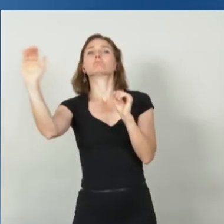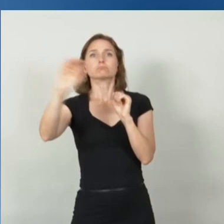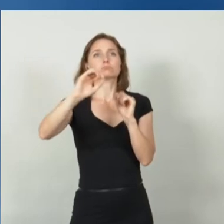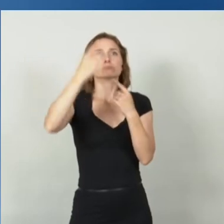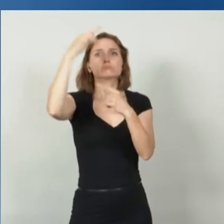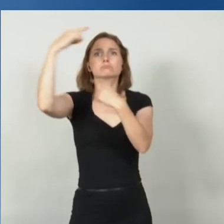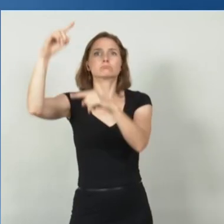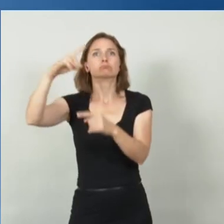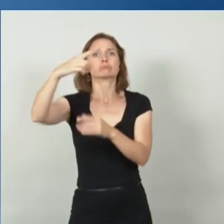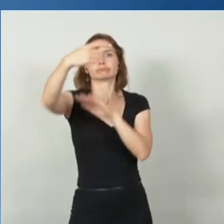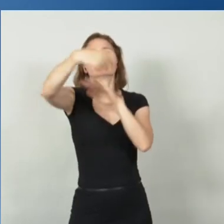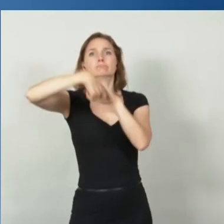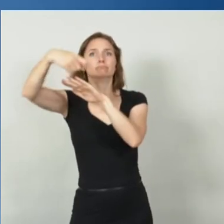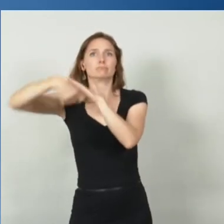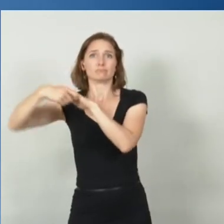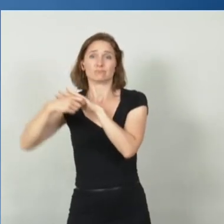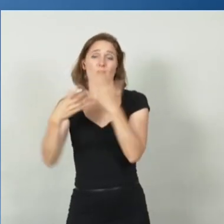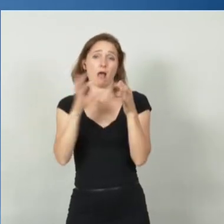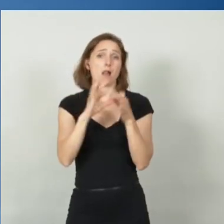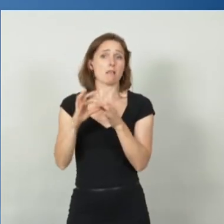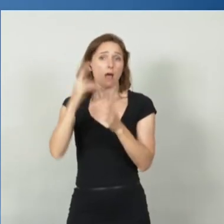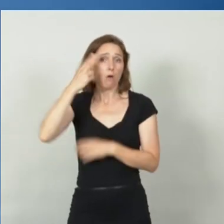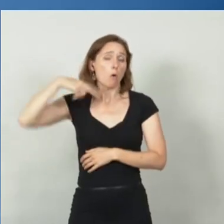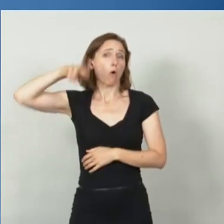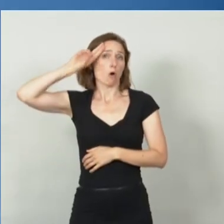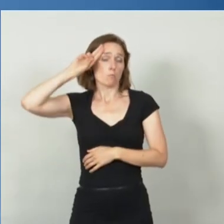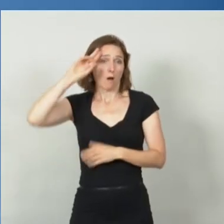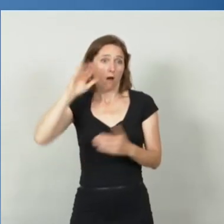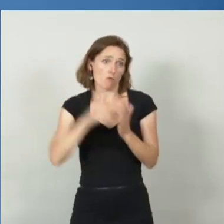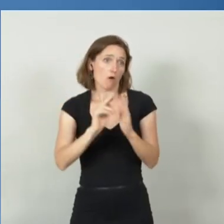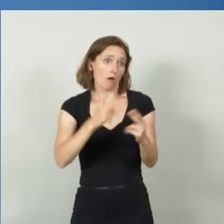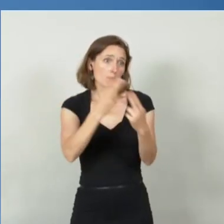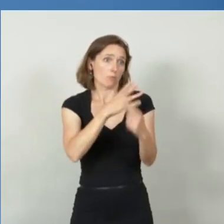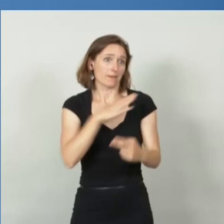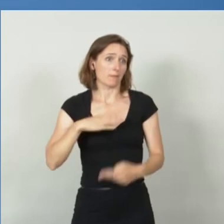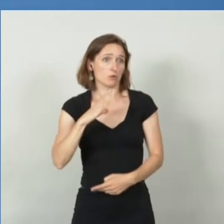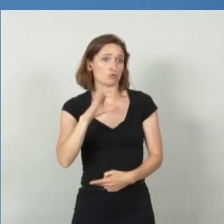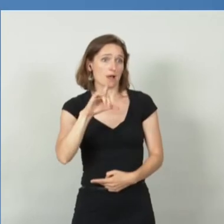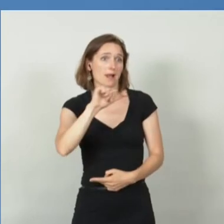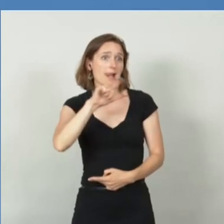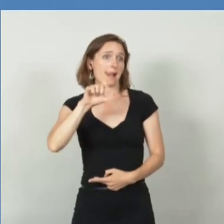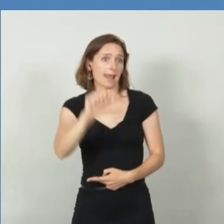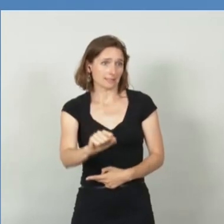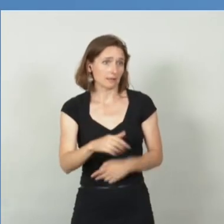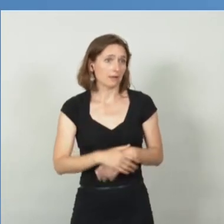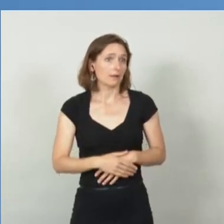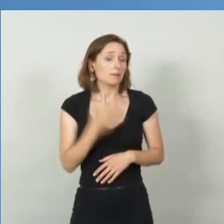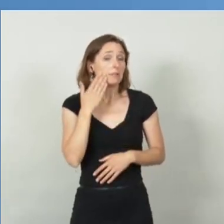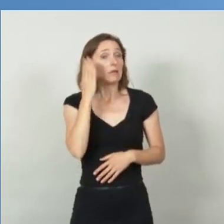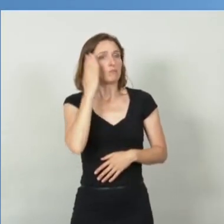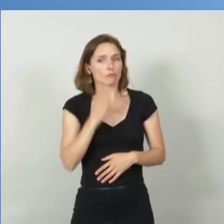avec l'Union européenne je réponds encore sur cette thématique à Madame Chalas s'il faut plus de de